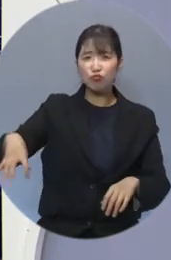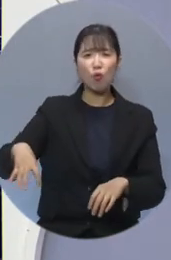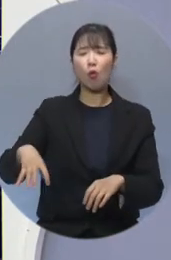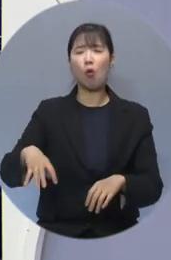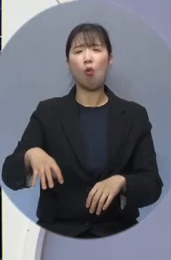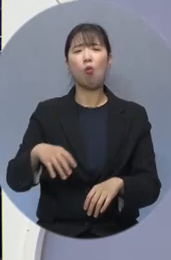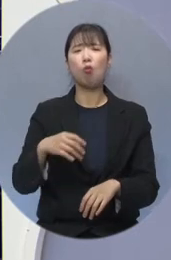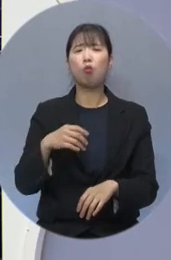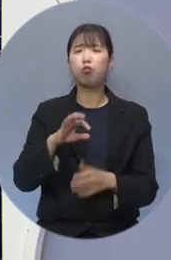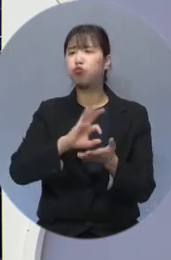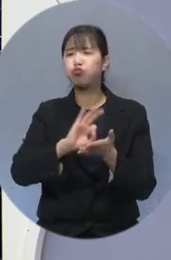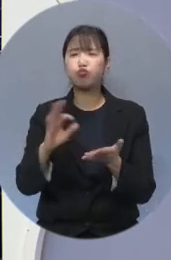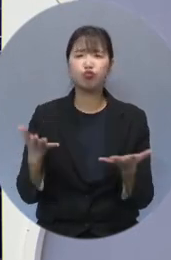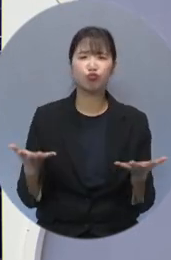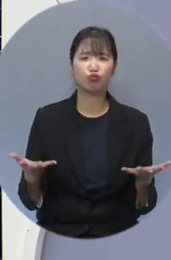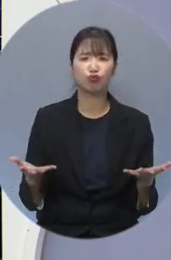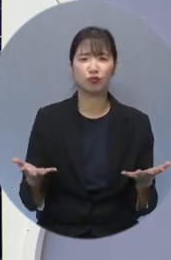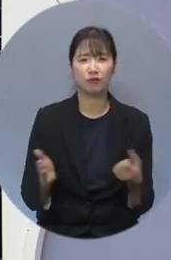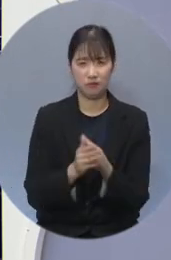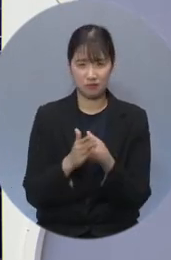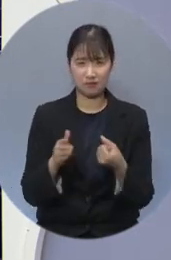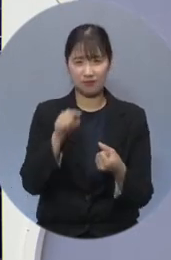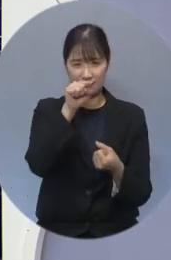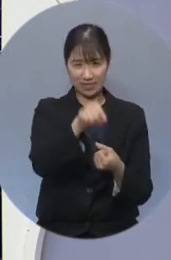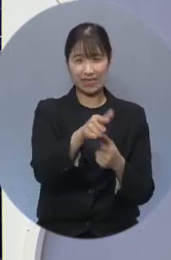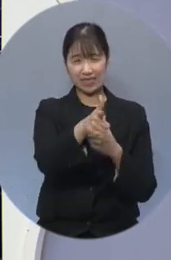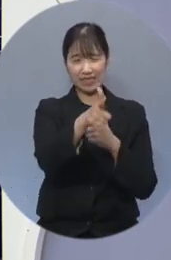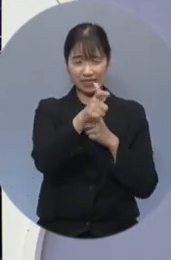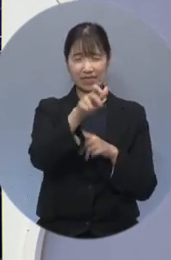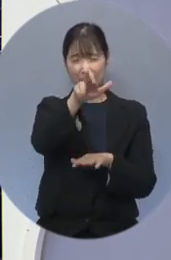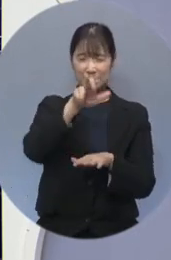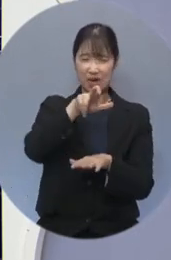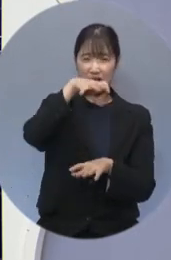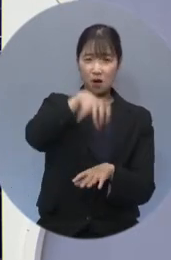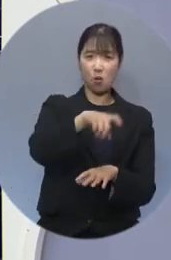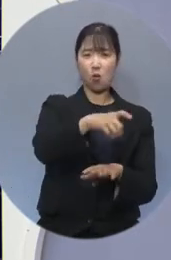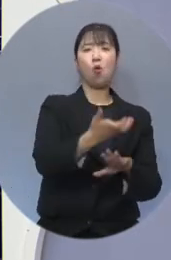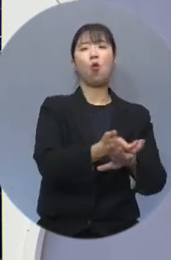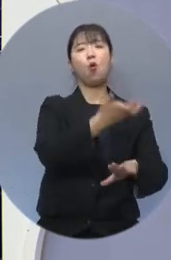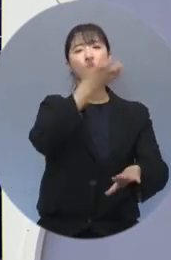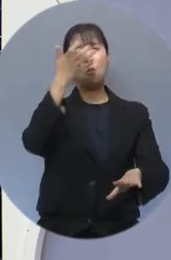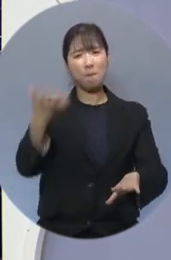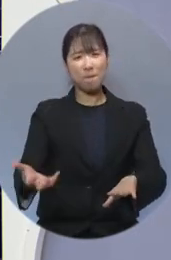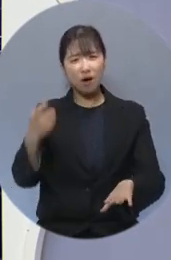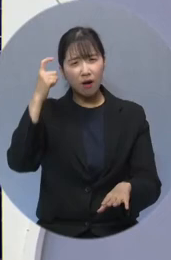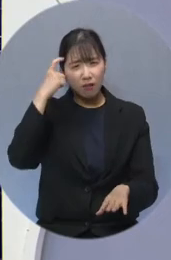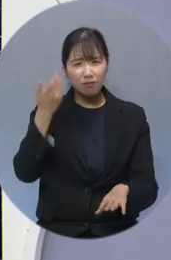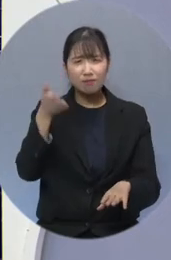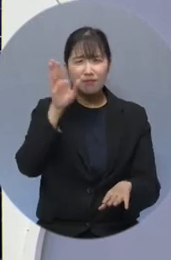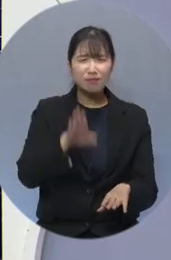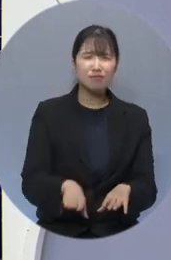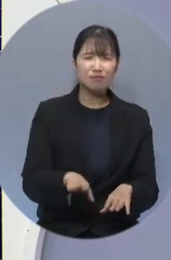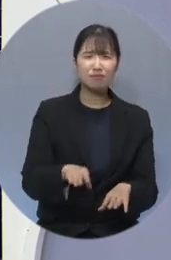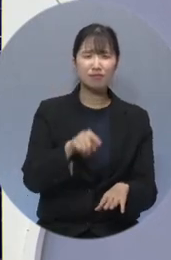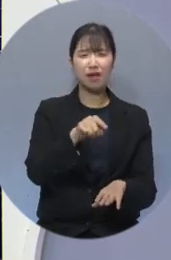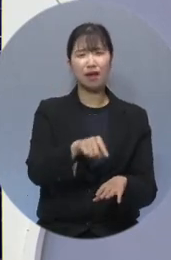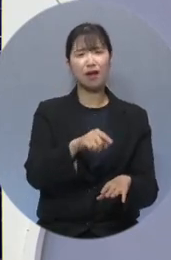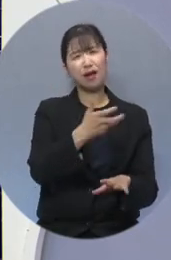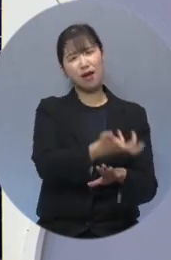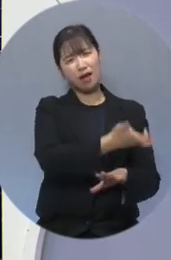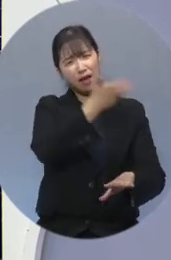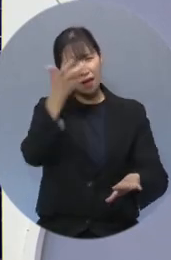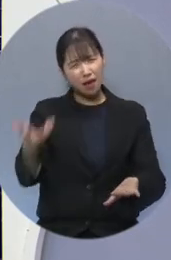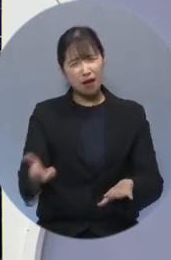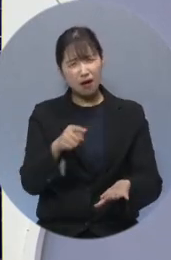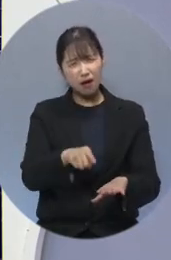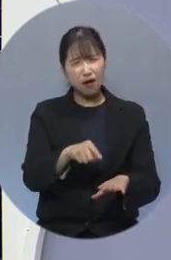못하는 거죠. 그래서 이 사격장을 차지해 옮겨야 되겠다고 많은 시도를 했지만 사실은 이 기부대 양여 사업이라는